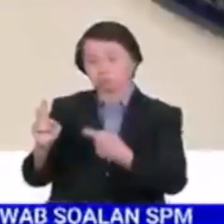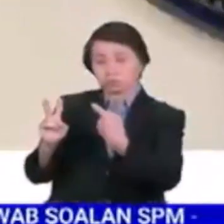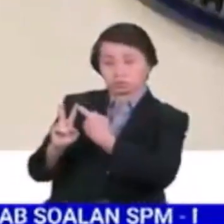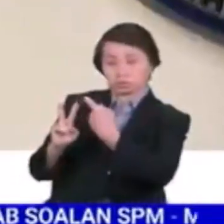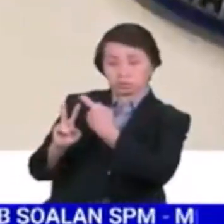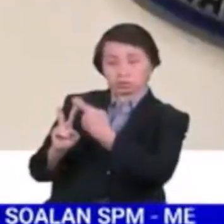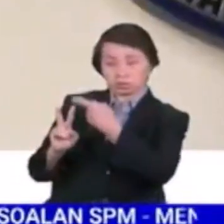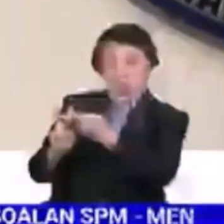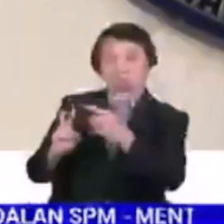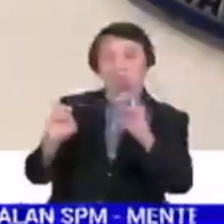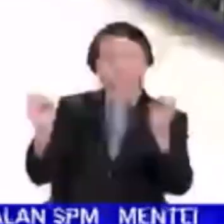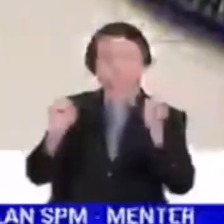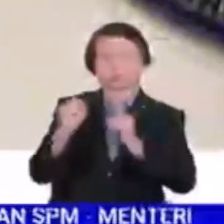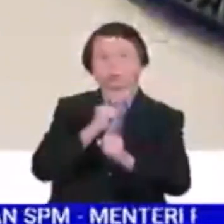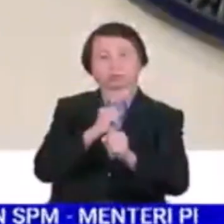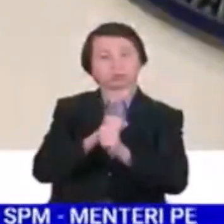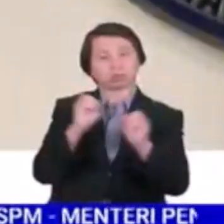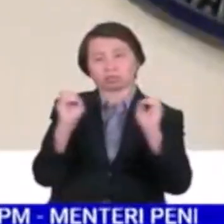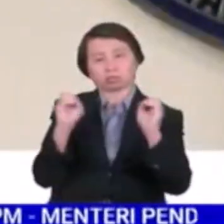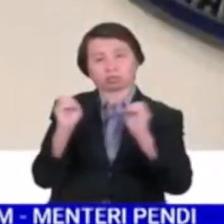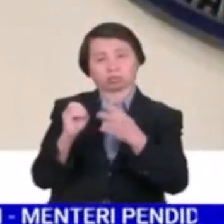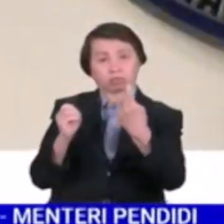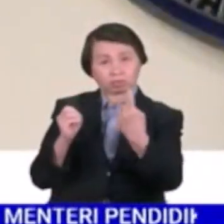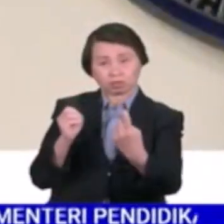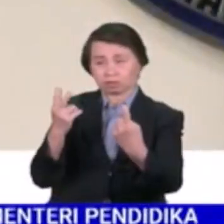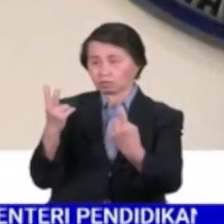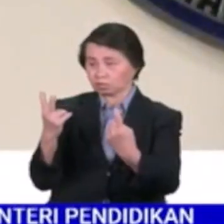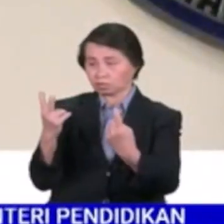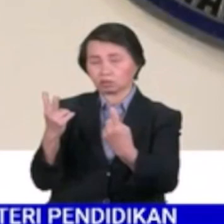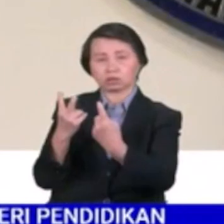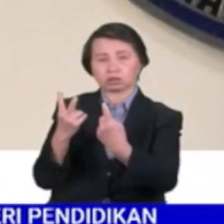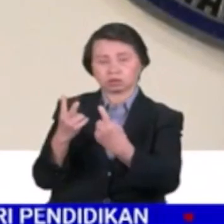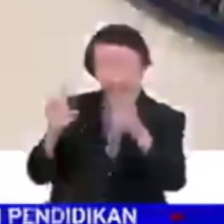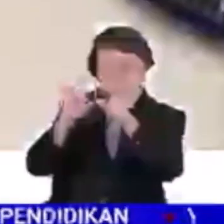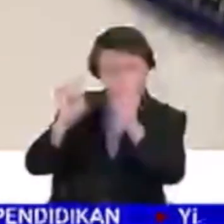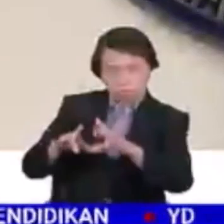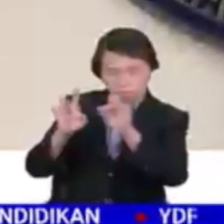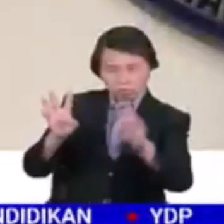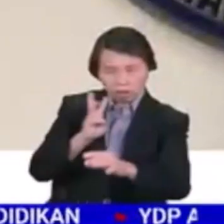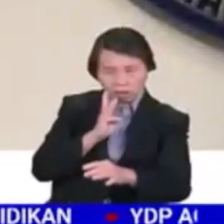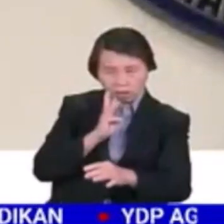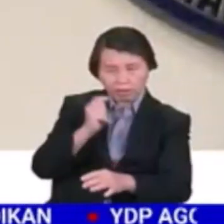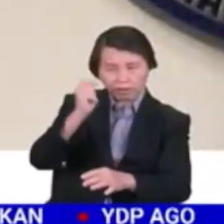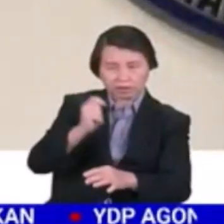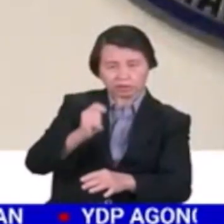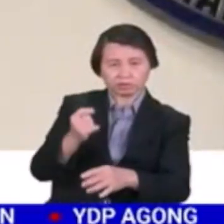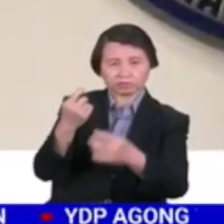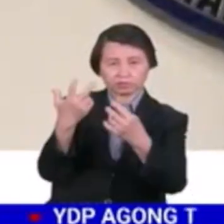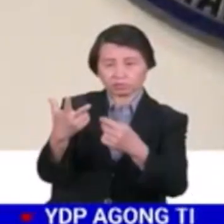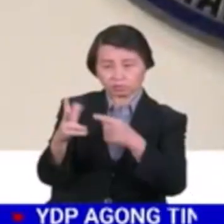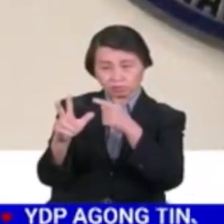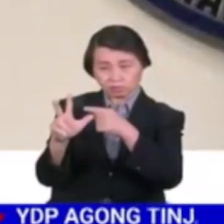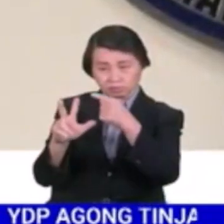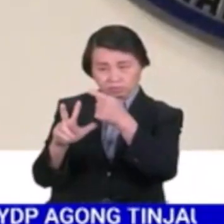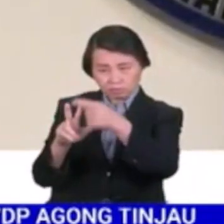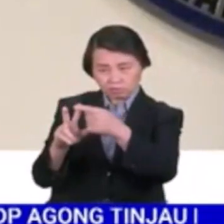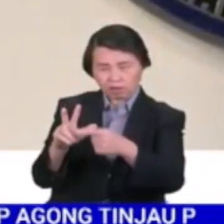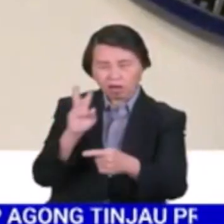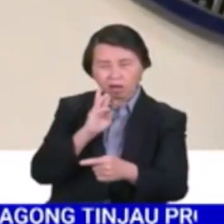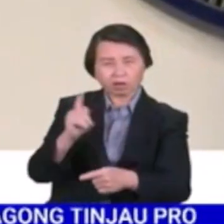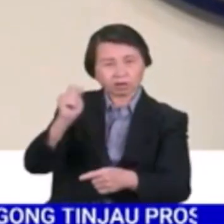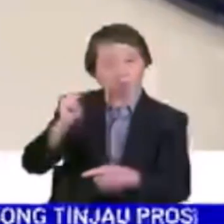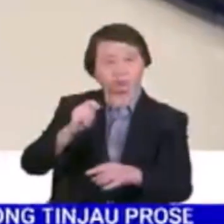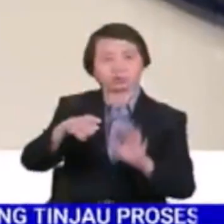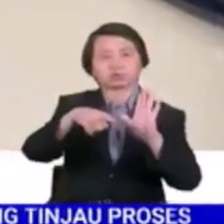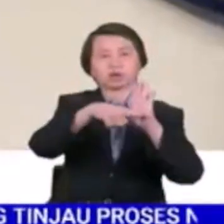lagi tidak bekerja. Ujian saringan awal air kencing ke semua suspek mendapati